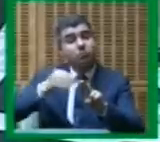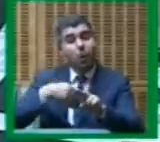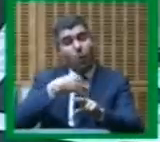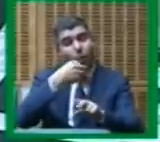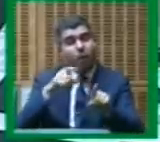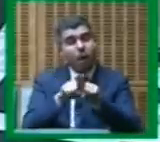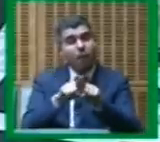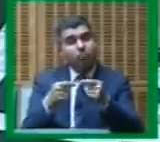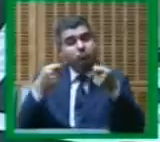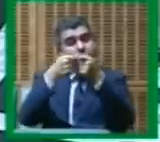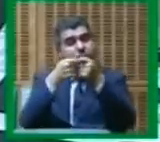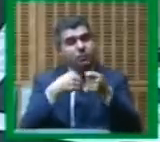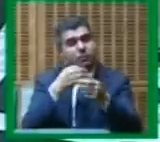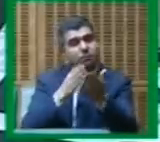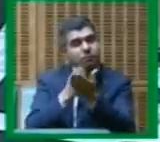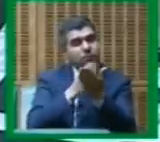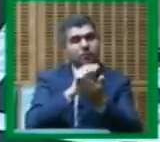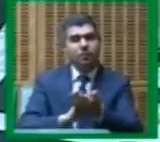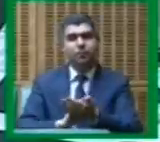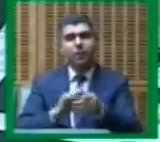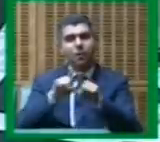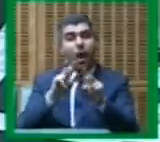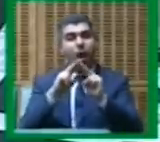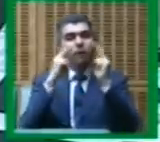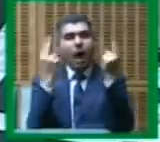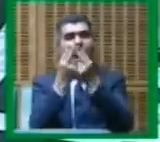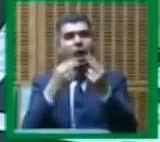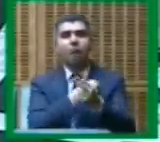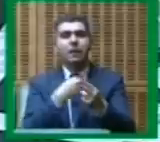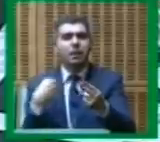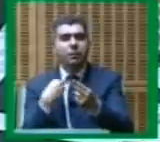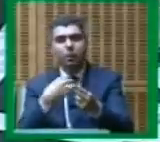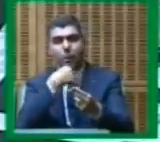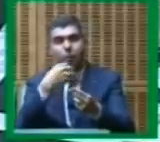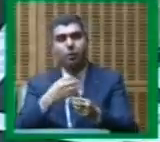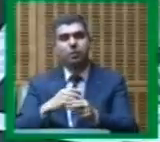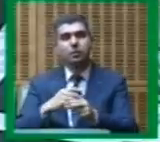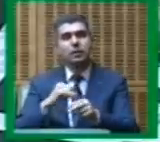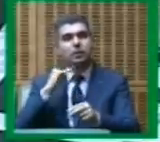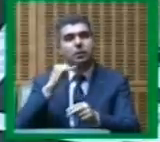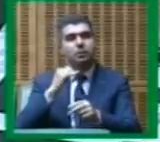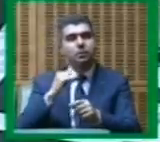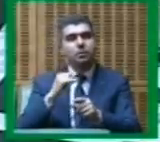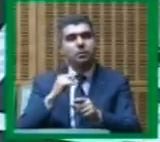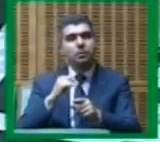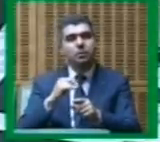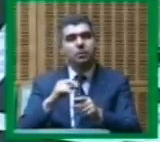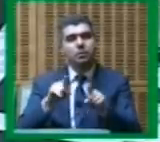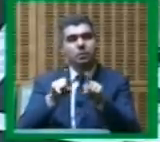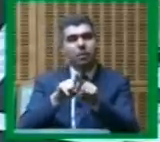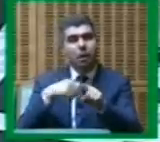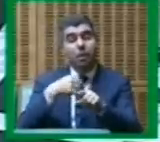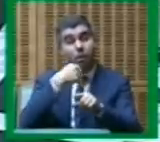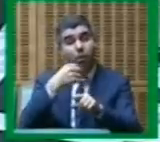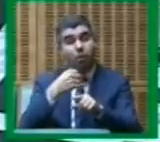هذا الاتجاه أو ذاك، من الجانب ديال منظمة الصحة العالمية. منظمة الصحة العالمية كتقول بأن هنا كنتحدث أمام